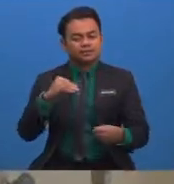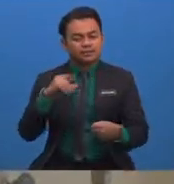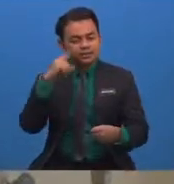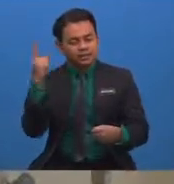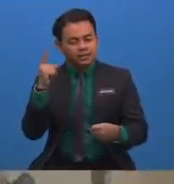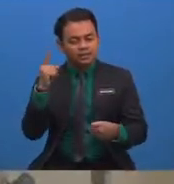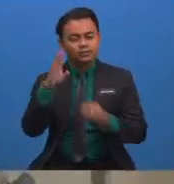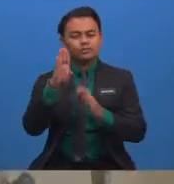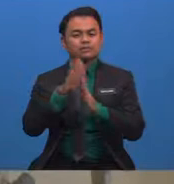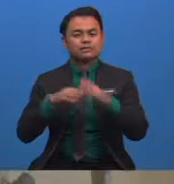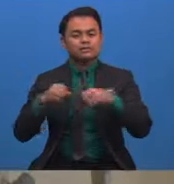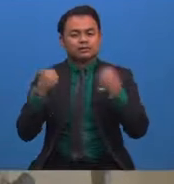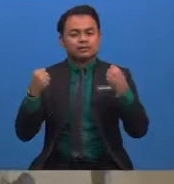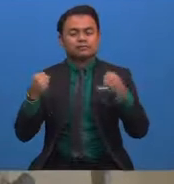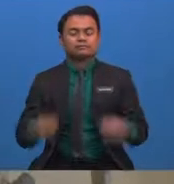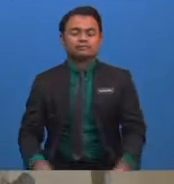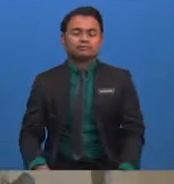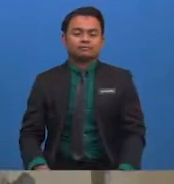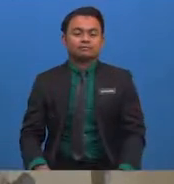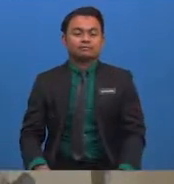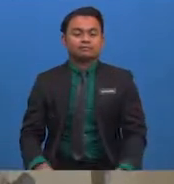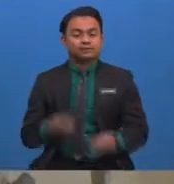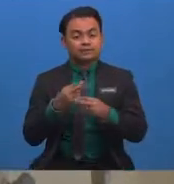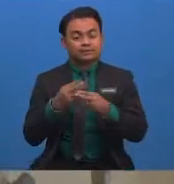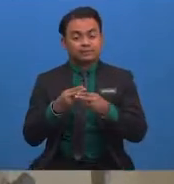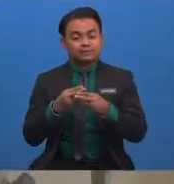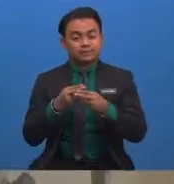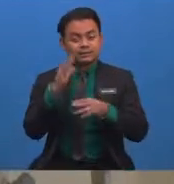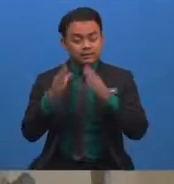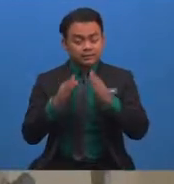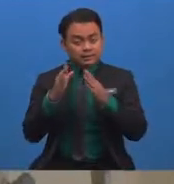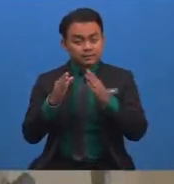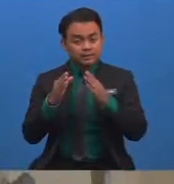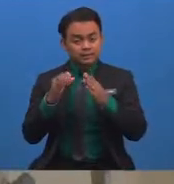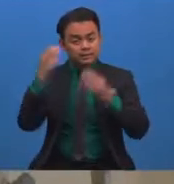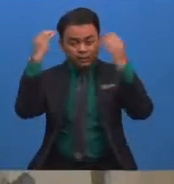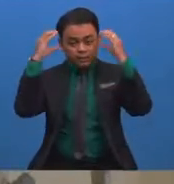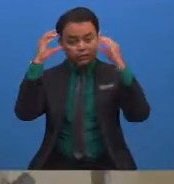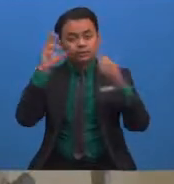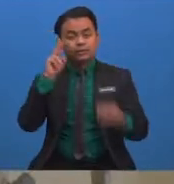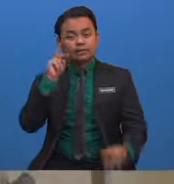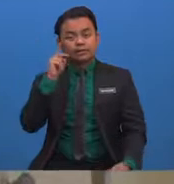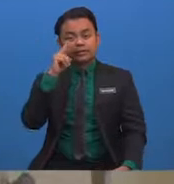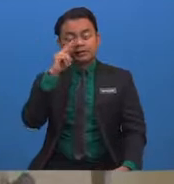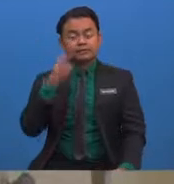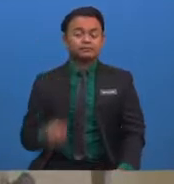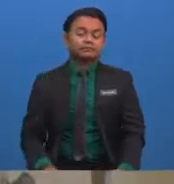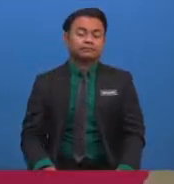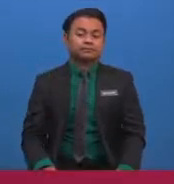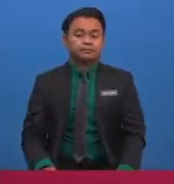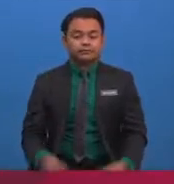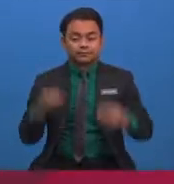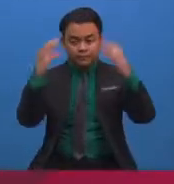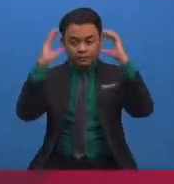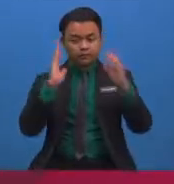cikgu Nur Rehan. Isyarat nama cikgu NR. Hari ini, cikgu akan